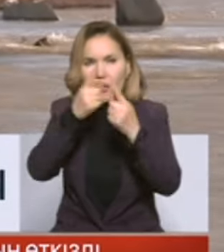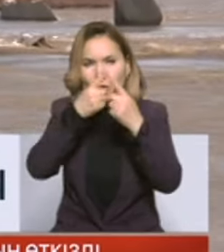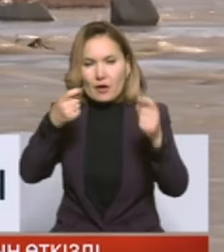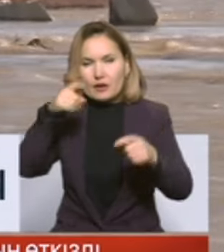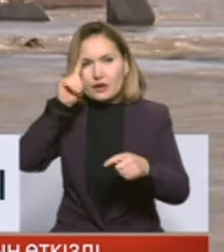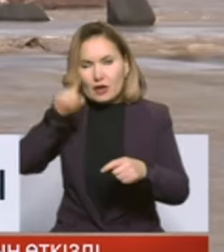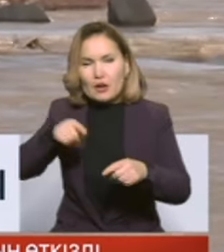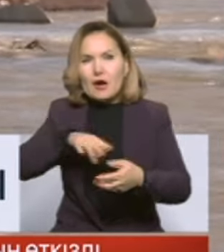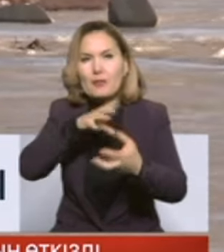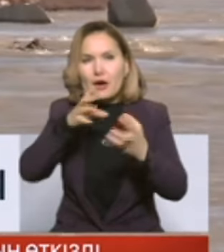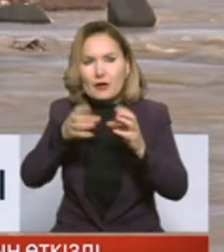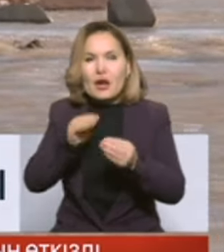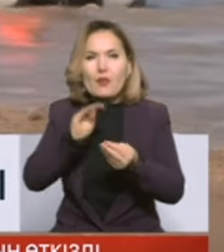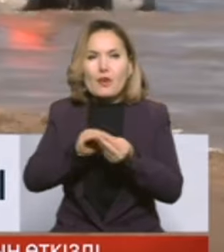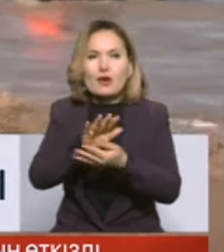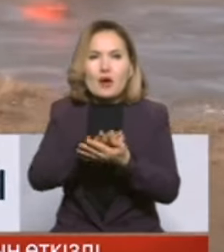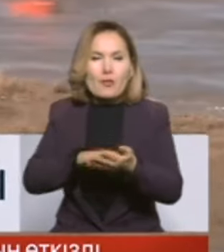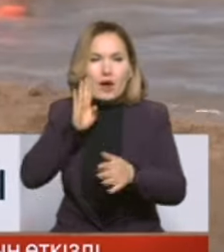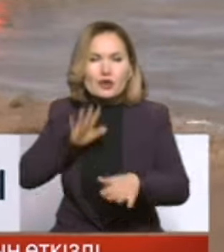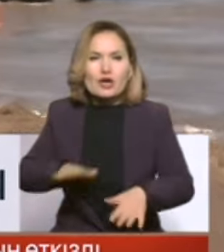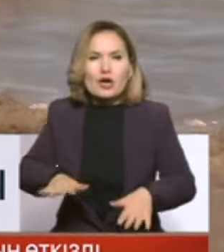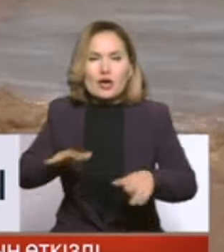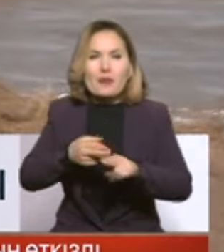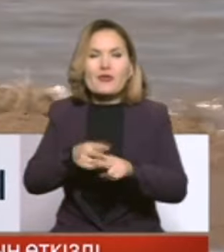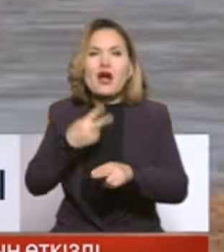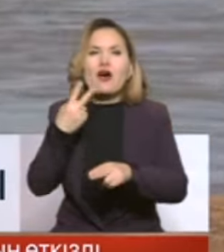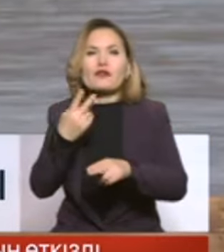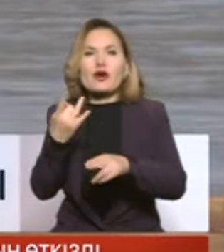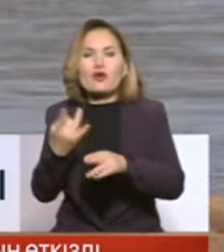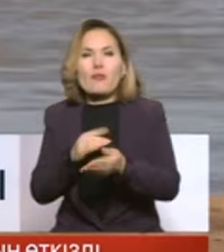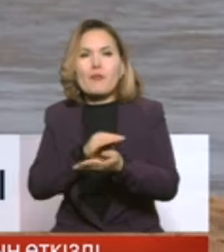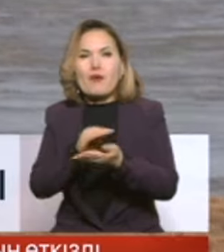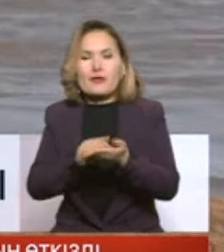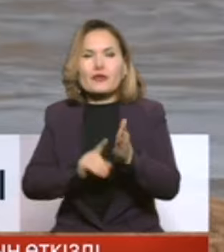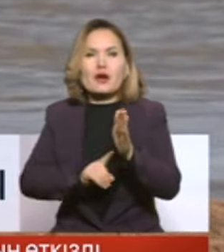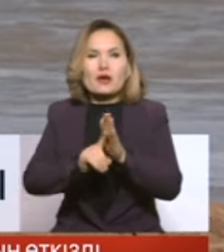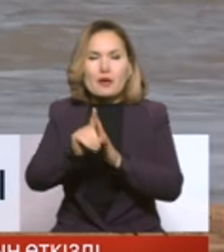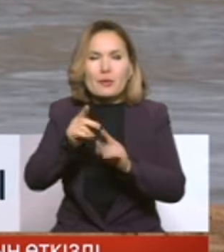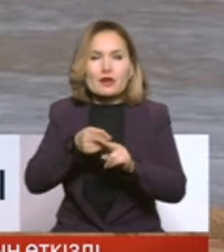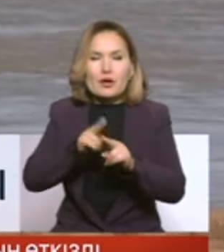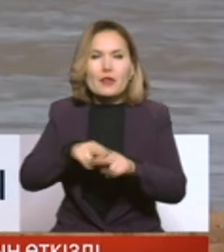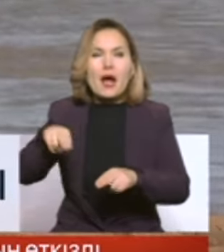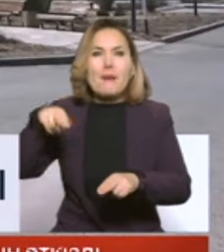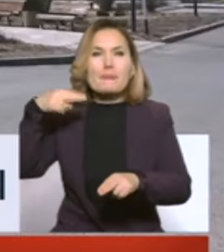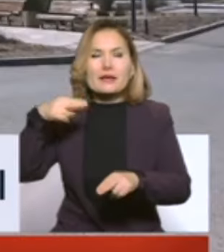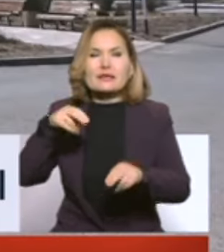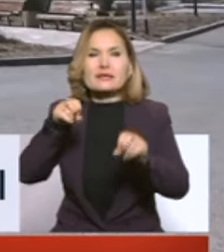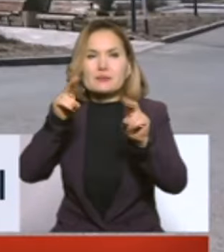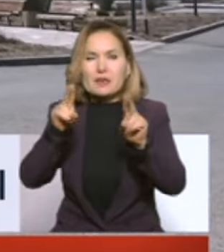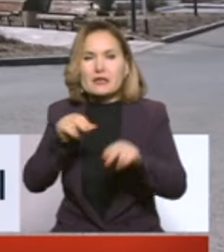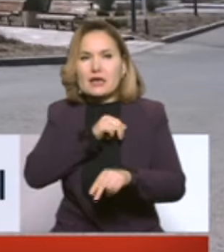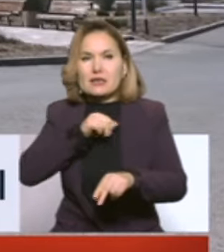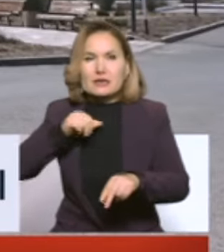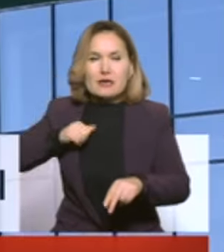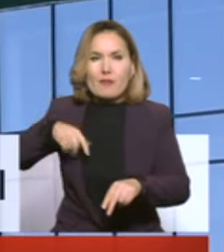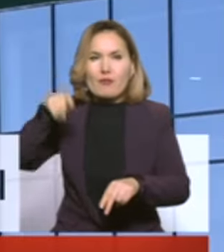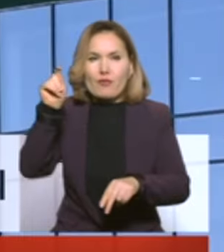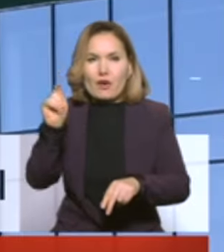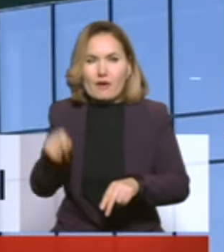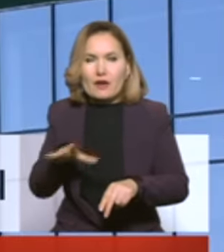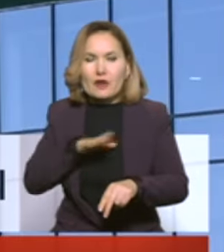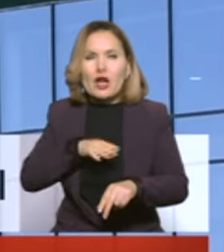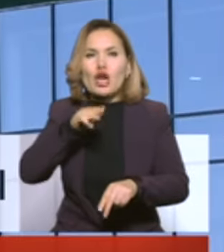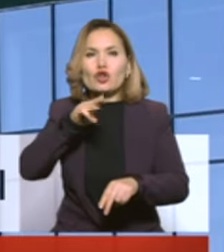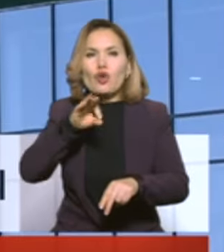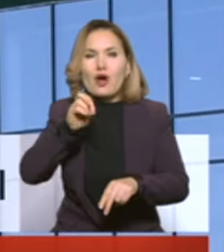белгілі. Ахуал әлі де қиын, тіпті тасқынның екінші кезеңі басталды. Жағдайды өз көзімен көру үшін аймаққа президент Қасым-Жомарт